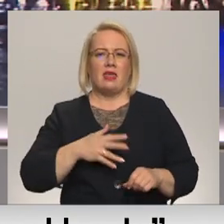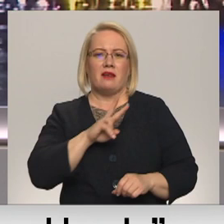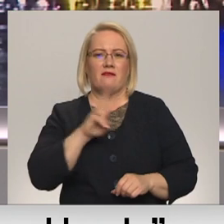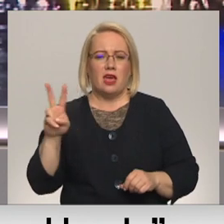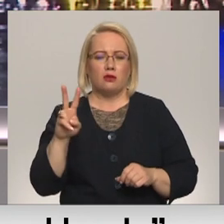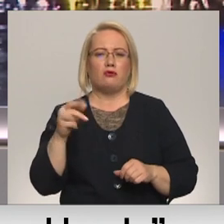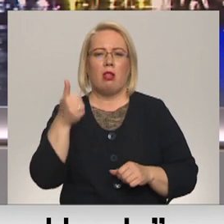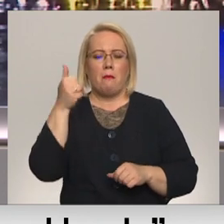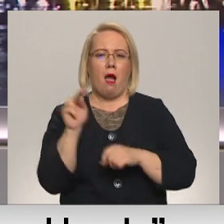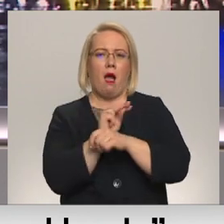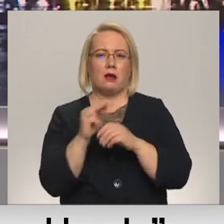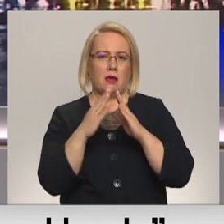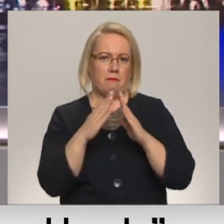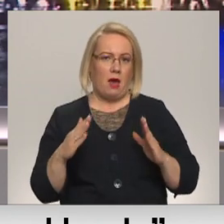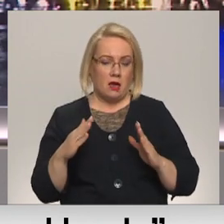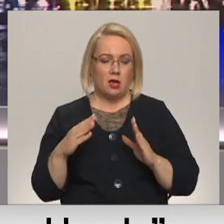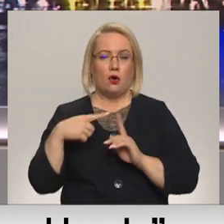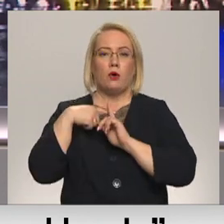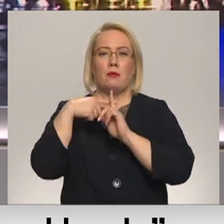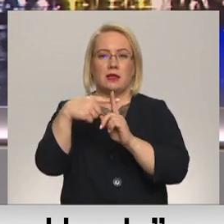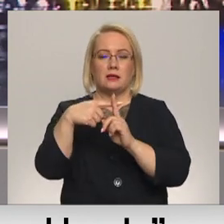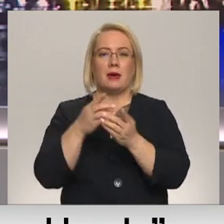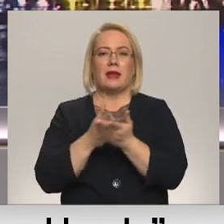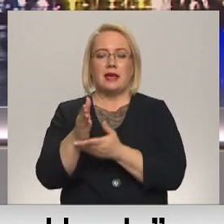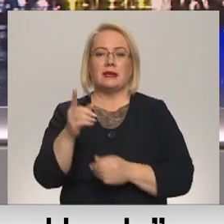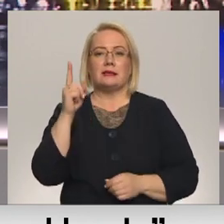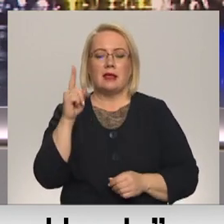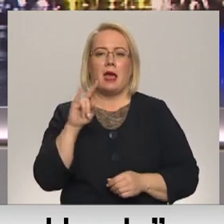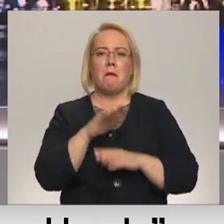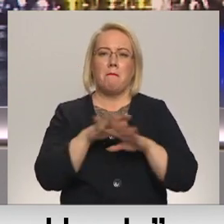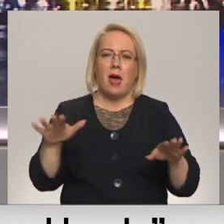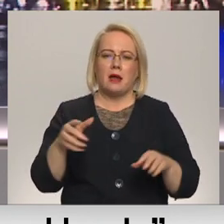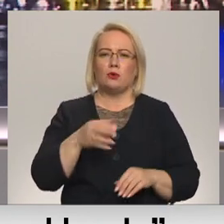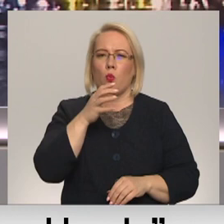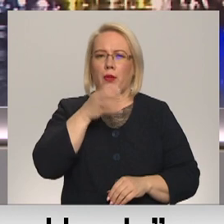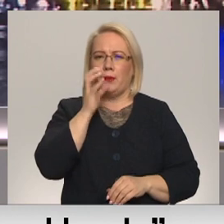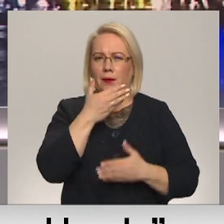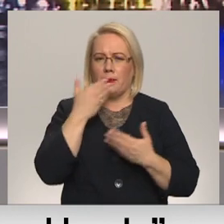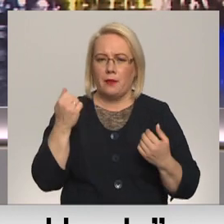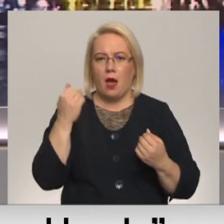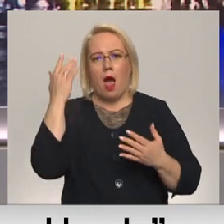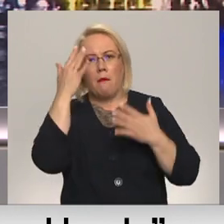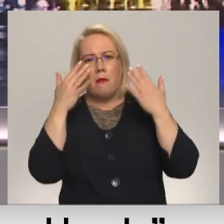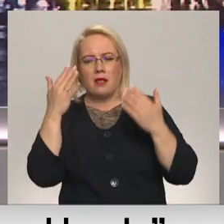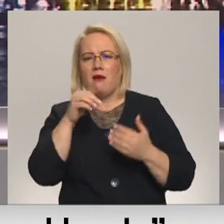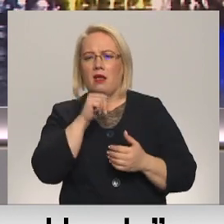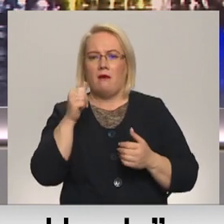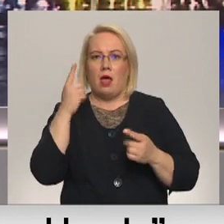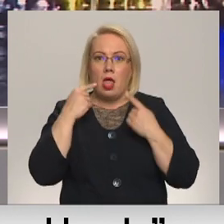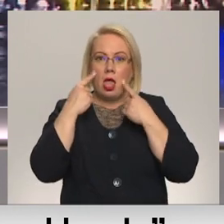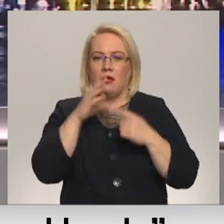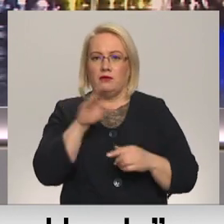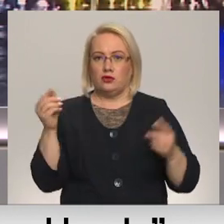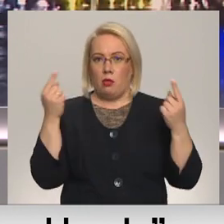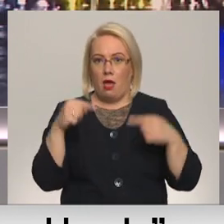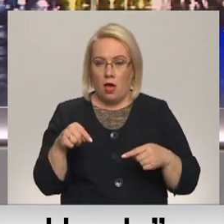maksimāli ārstēt mājās un neatliekamās medicīnas centrā vērsties tikai tad, ja bērns nemaz nedzer, kļūs apātisks vai nenomierināmi raud.